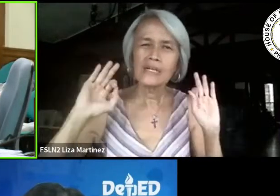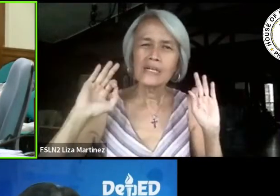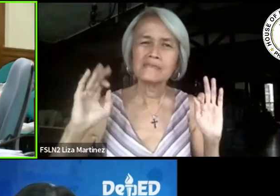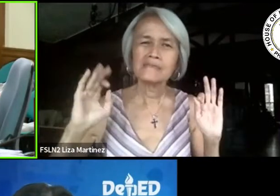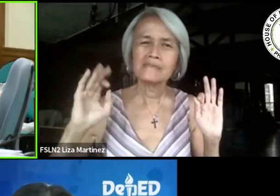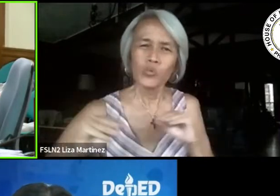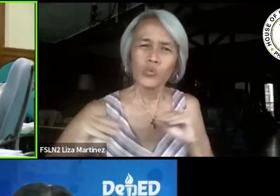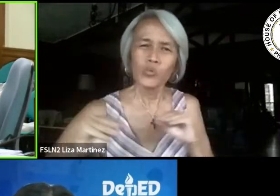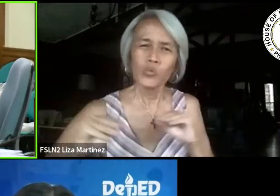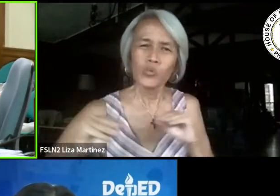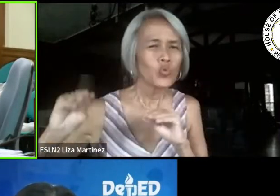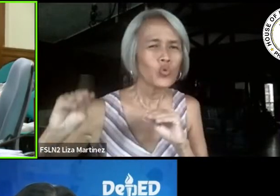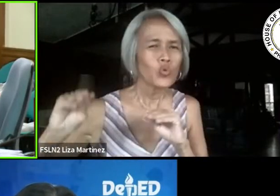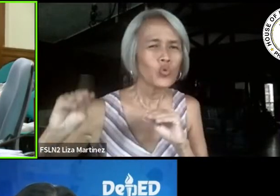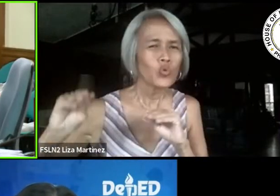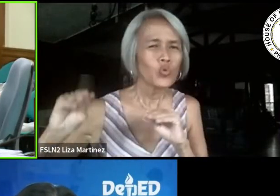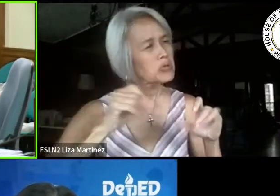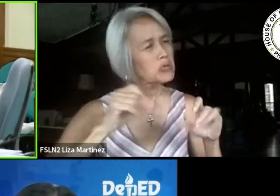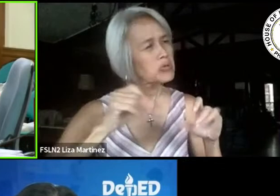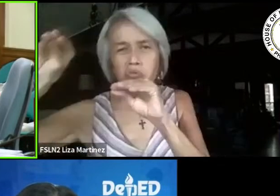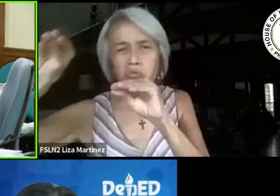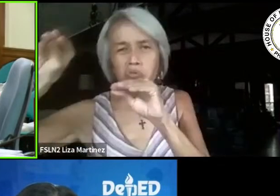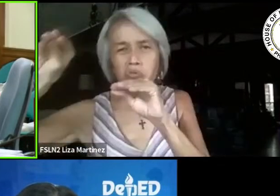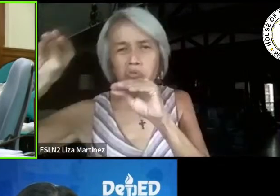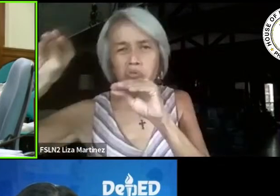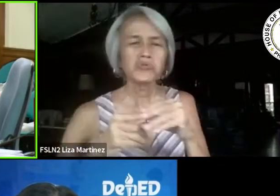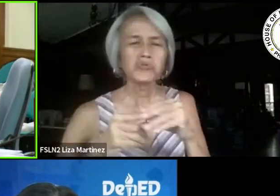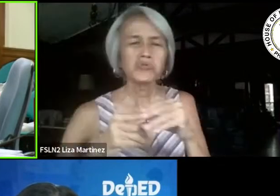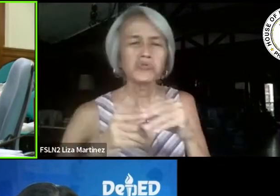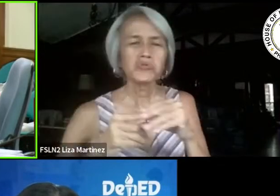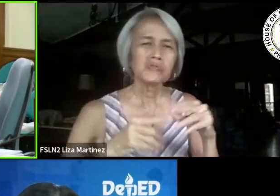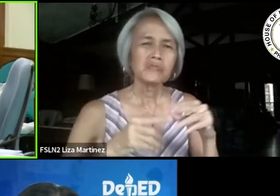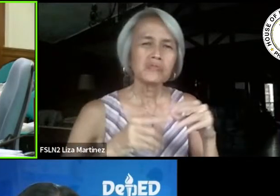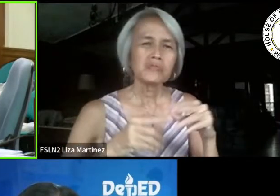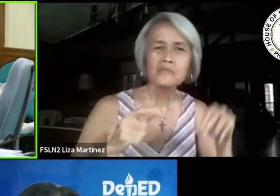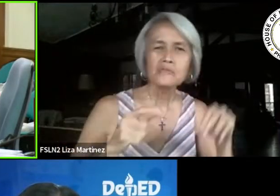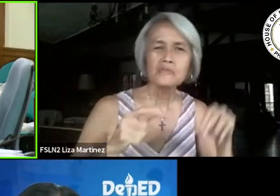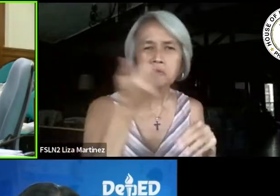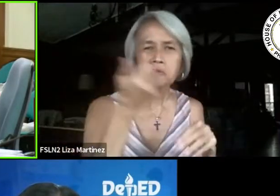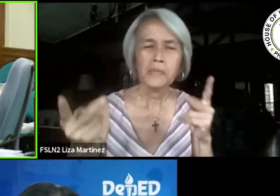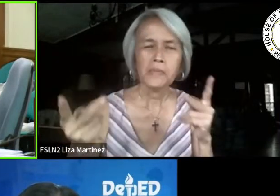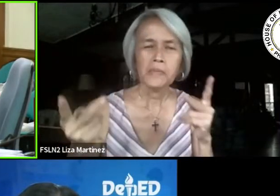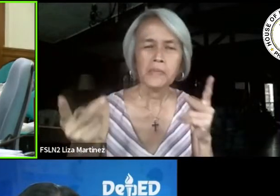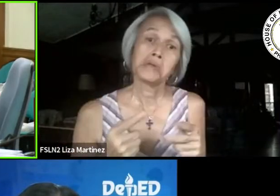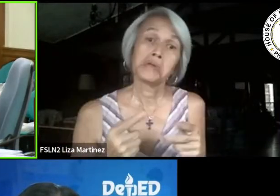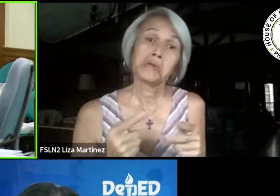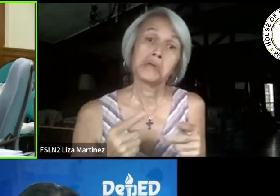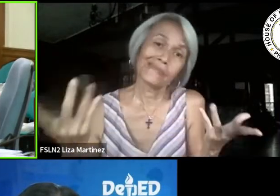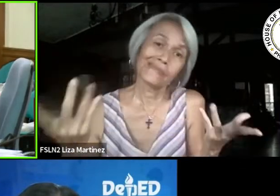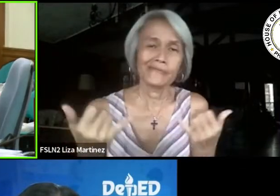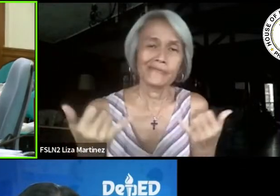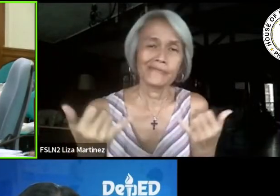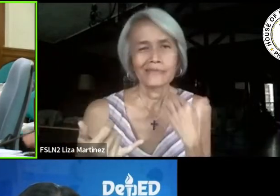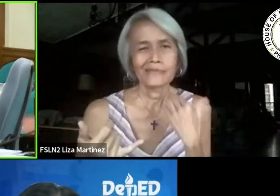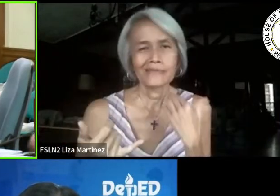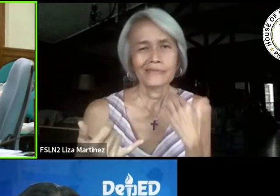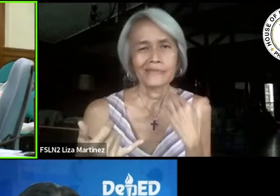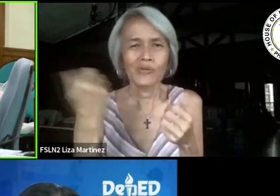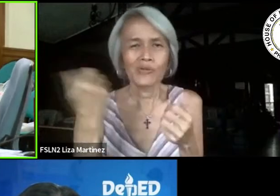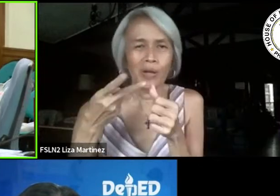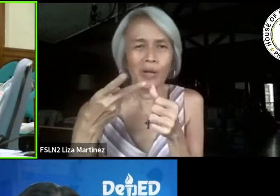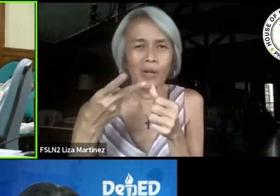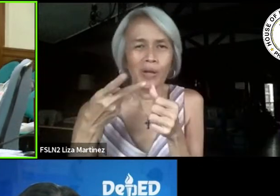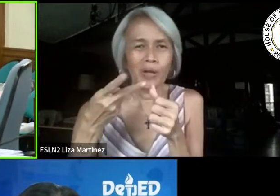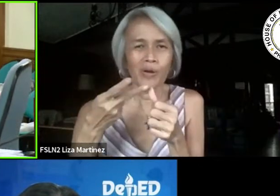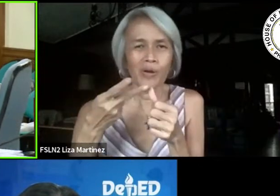work anywhere you want to work. Pero sinabi niyo nga, may priority. Kasi nga, may mother tongue tayo. So, we just want to ano, be enlightened on